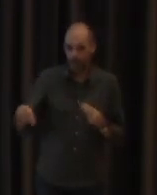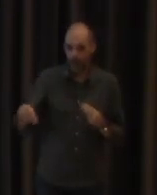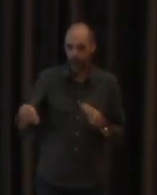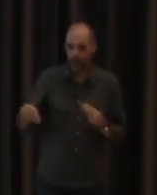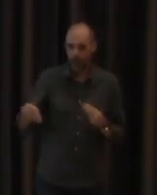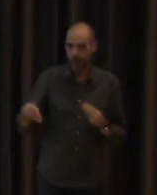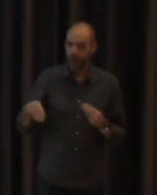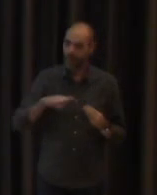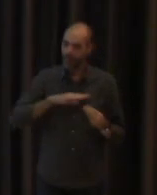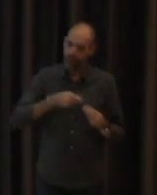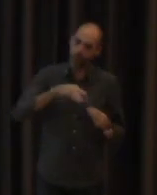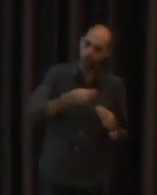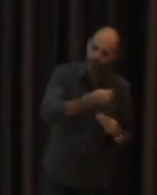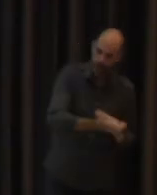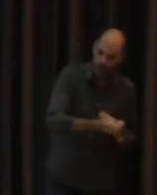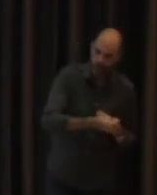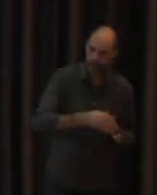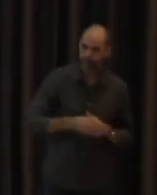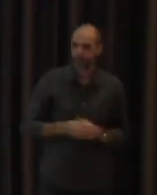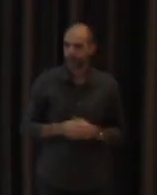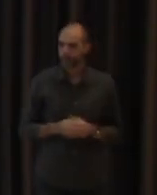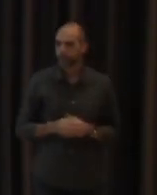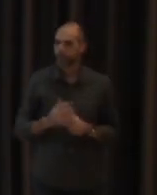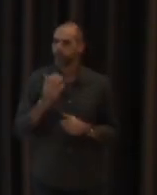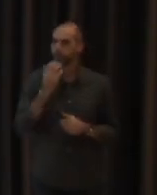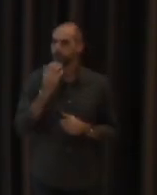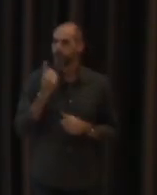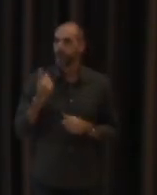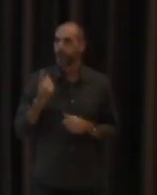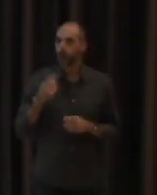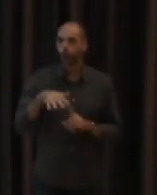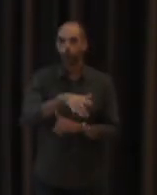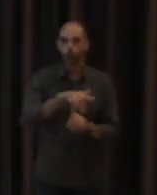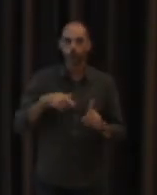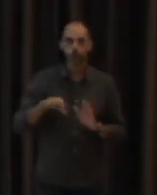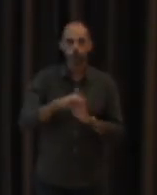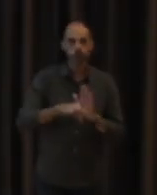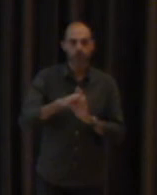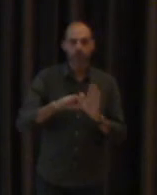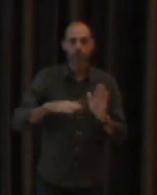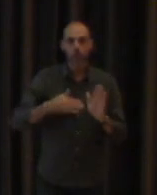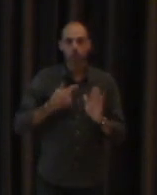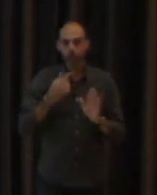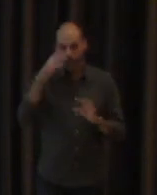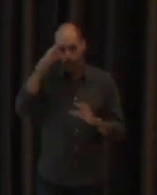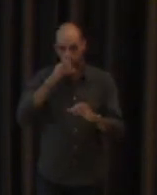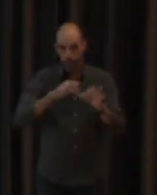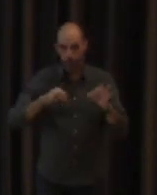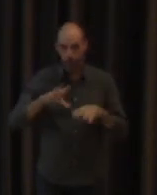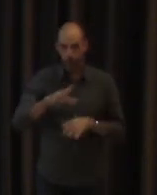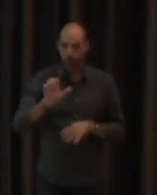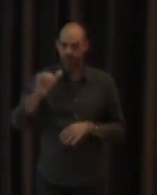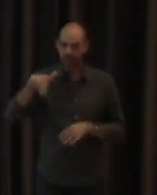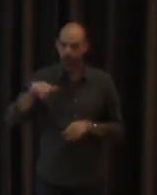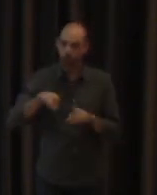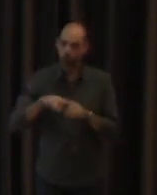plàtan. Aquests de 22 són contextos sintàctics en què pot aparèixer el pronom en com a complement del